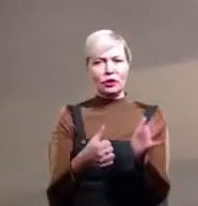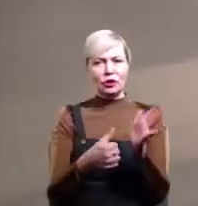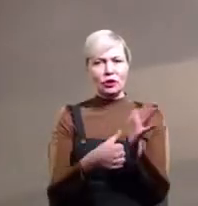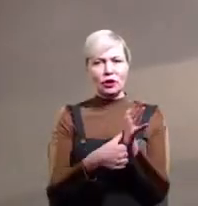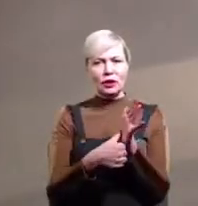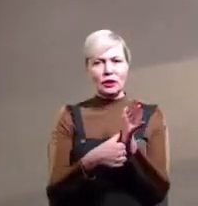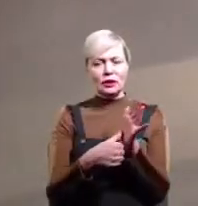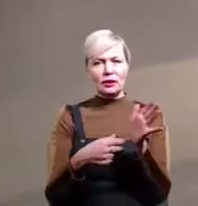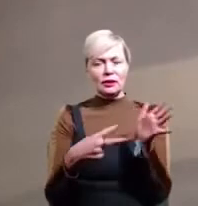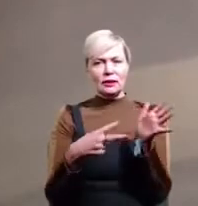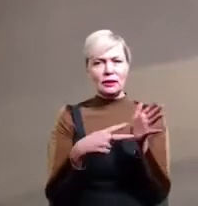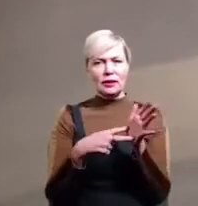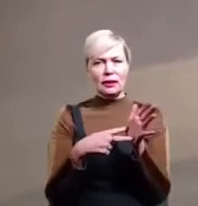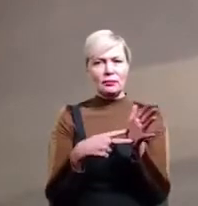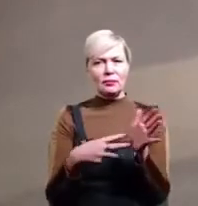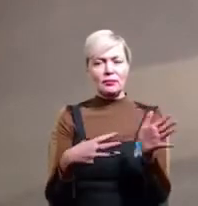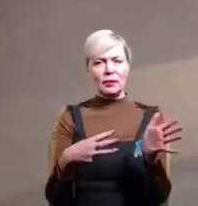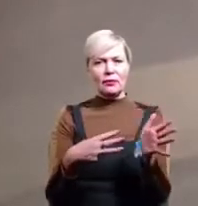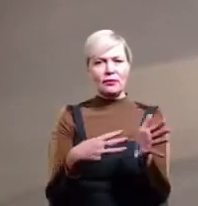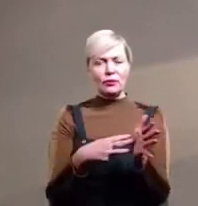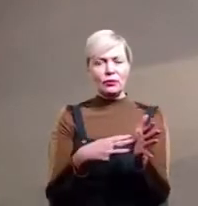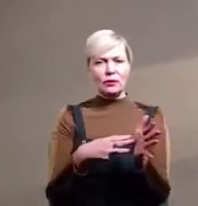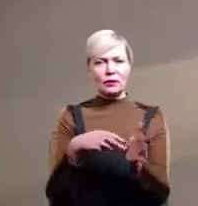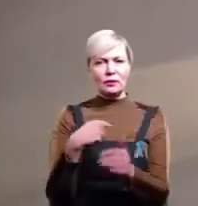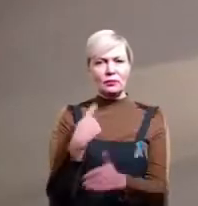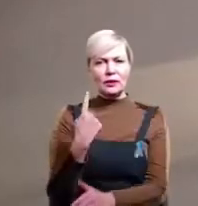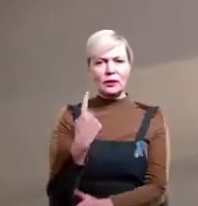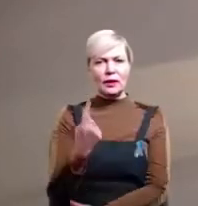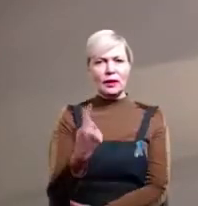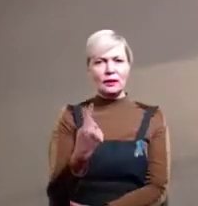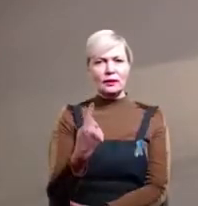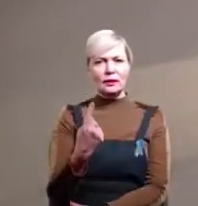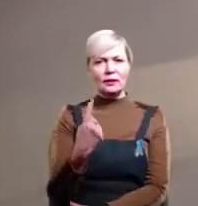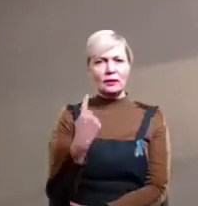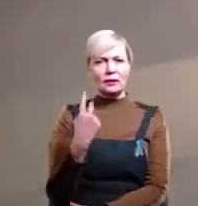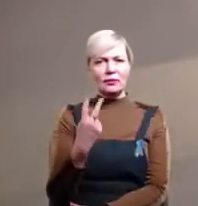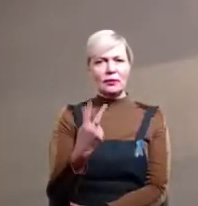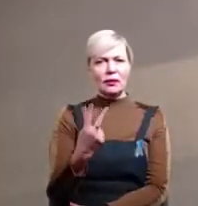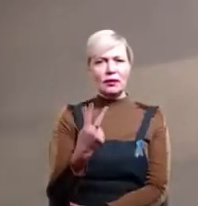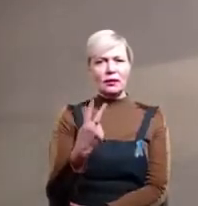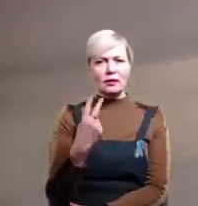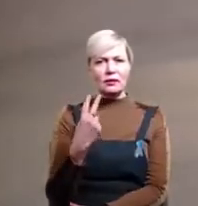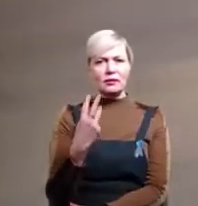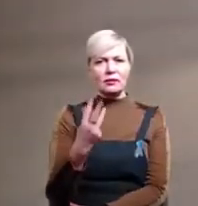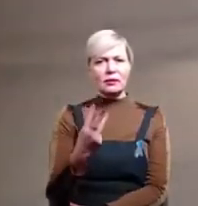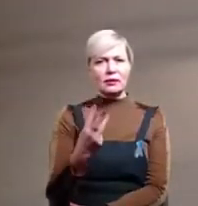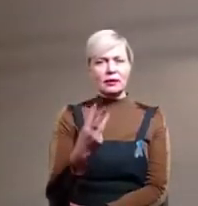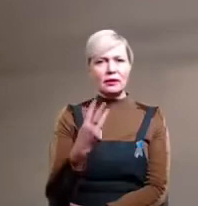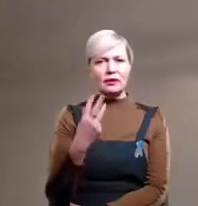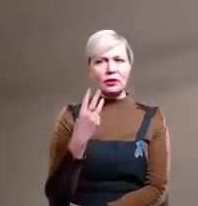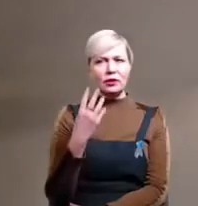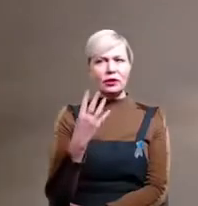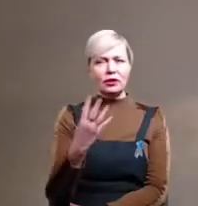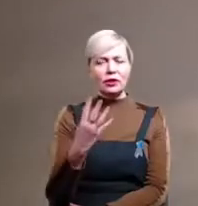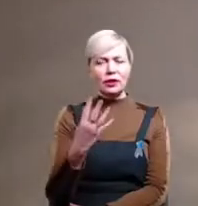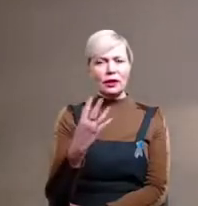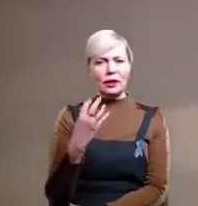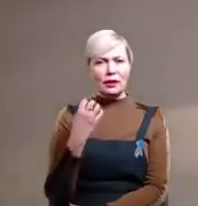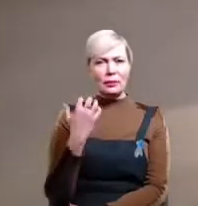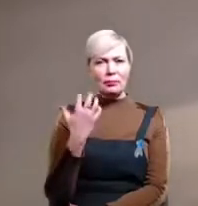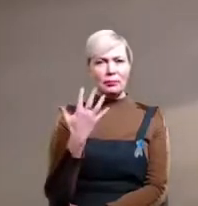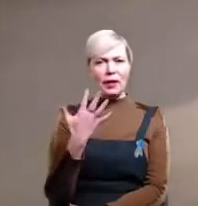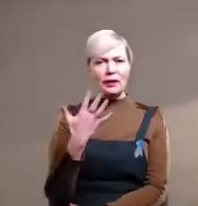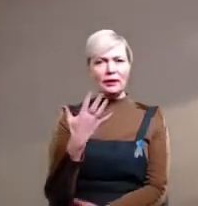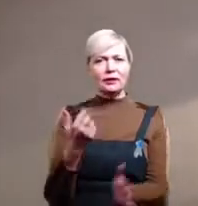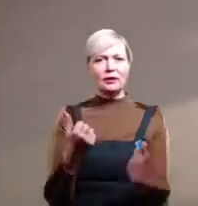шесть, медленно, семь, восемь, раз, два, три, четыре,